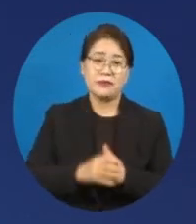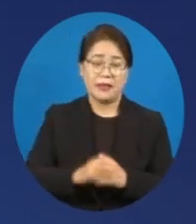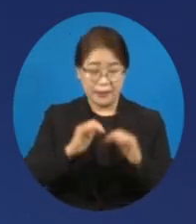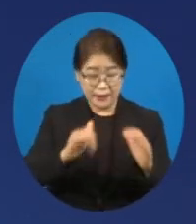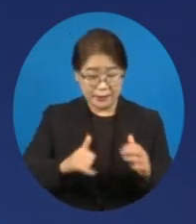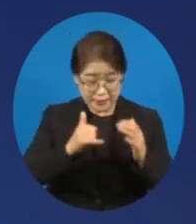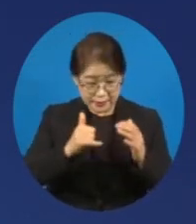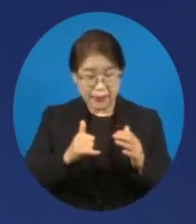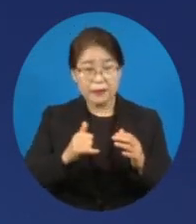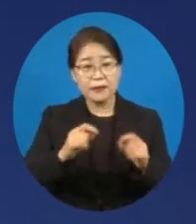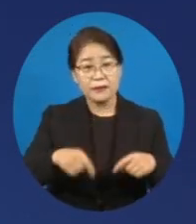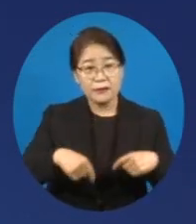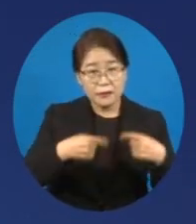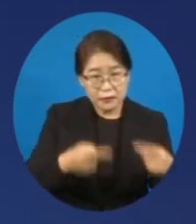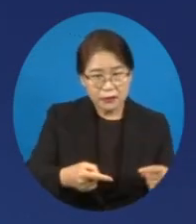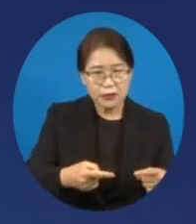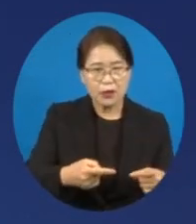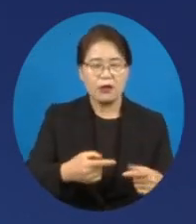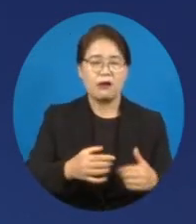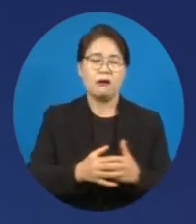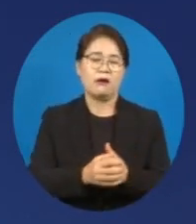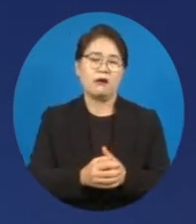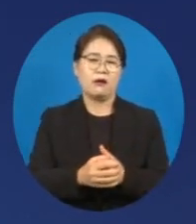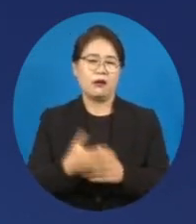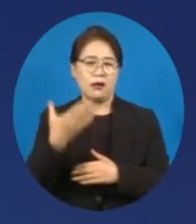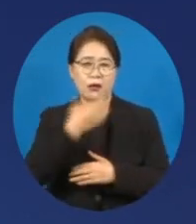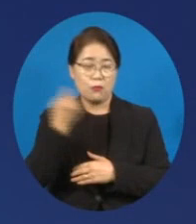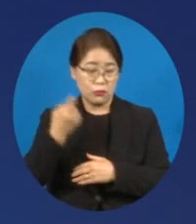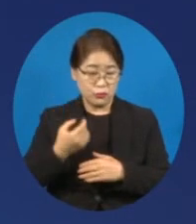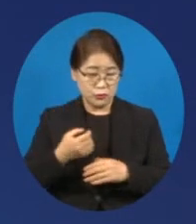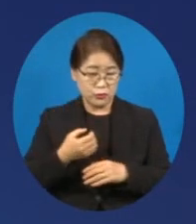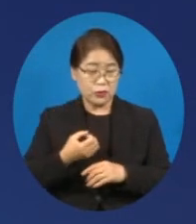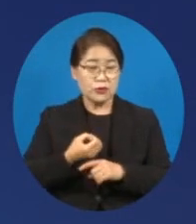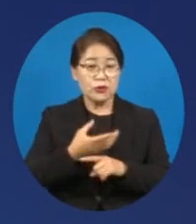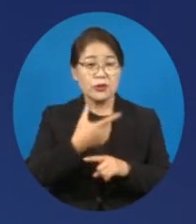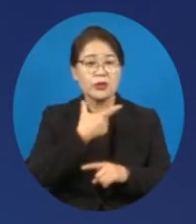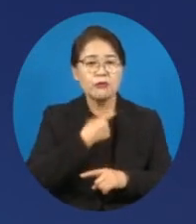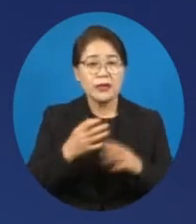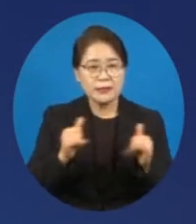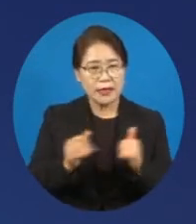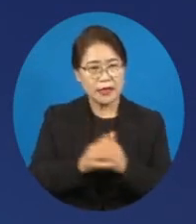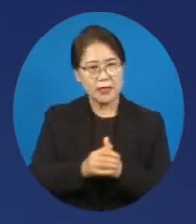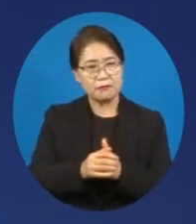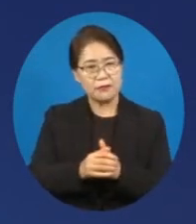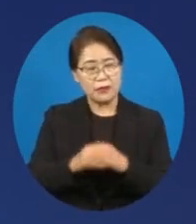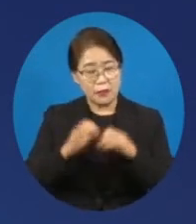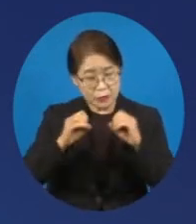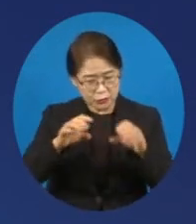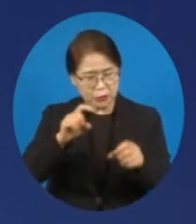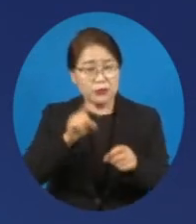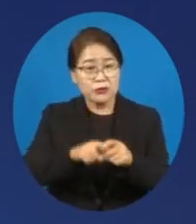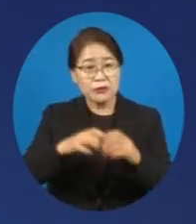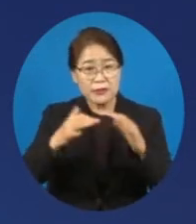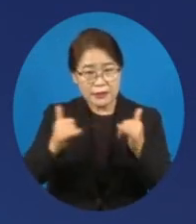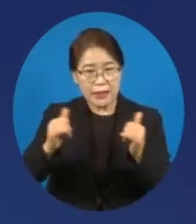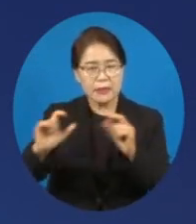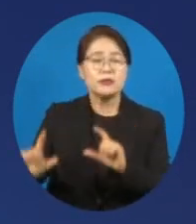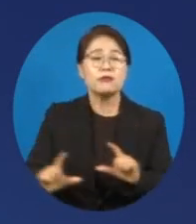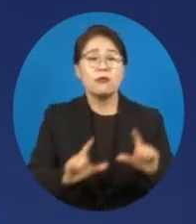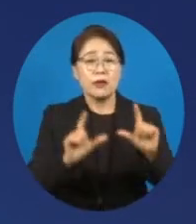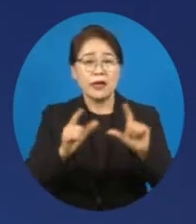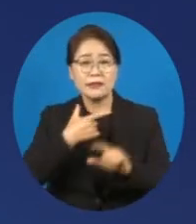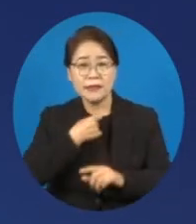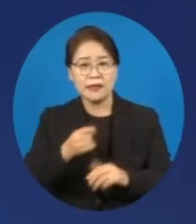세상에 나가서 평안의 복음을 전하고자 하는 자는 아니 선조적인 삶을 살고자 하는 자에게는